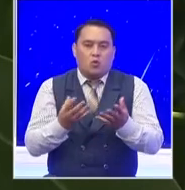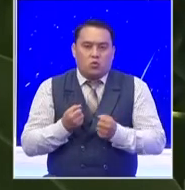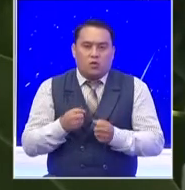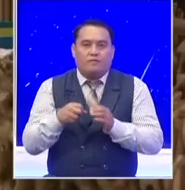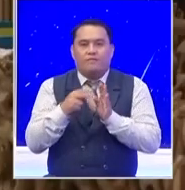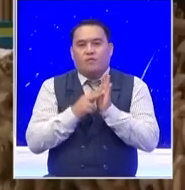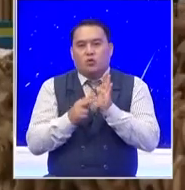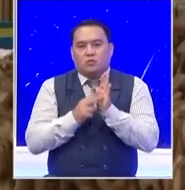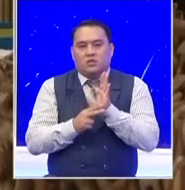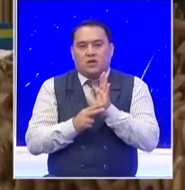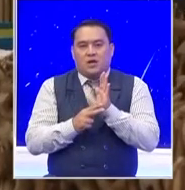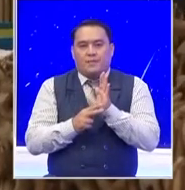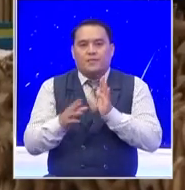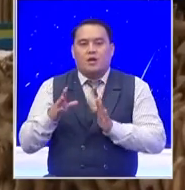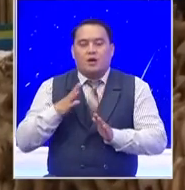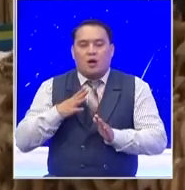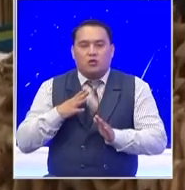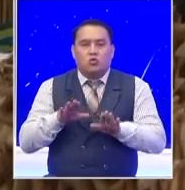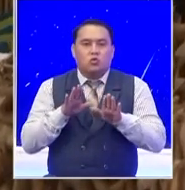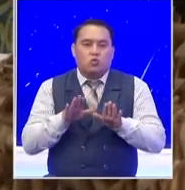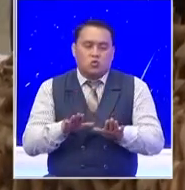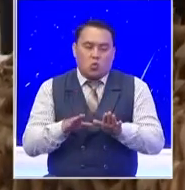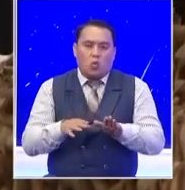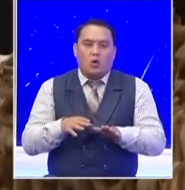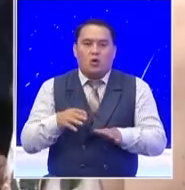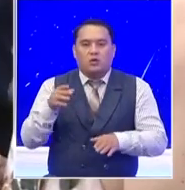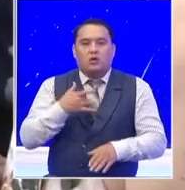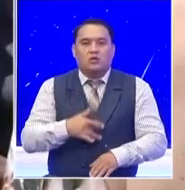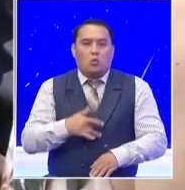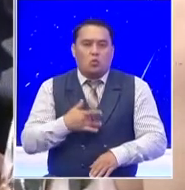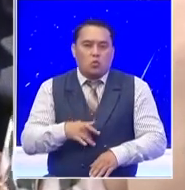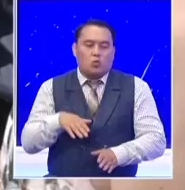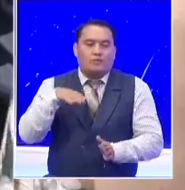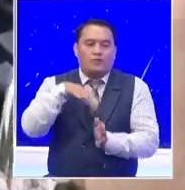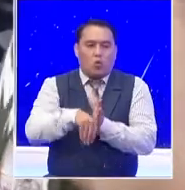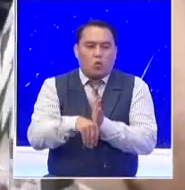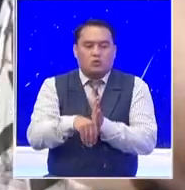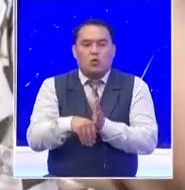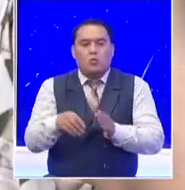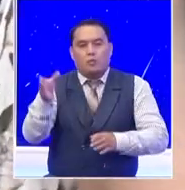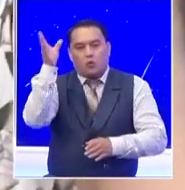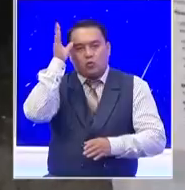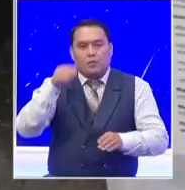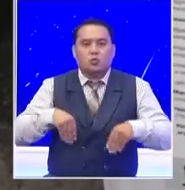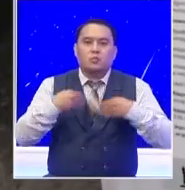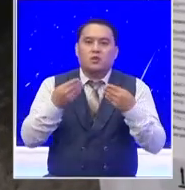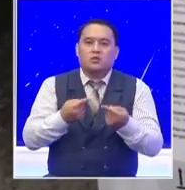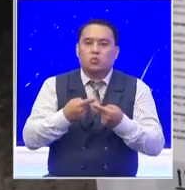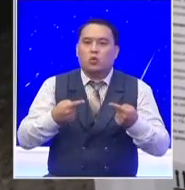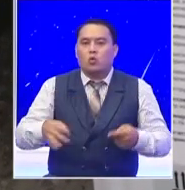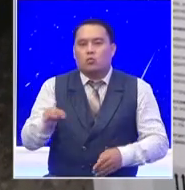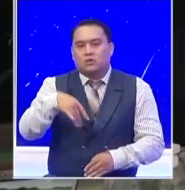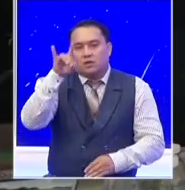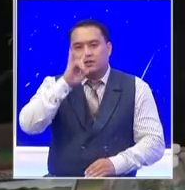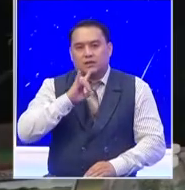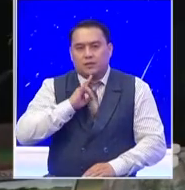около 80. Кстати, здесь используются только биоудобрения. Проверенные агротехнологии ученые предлагают применять и в других областях